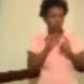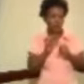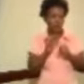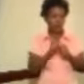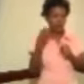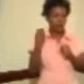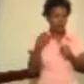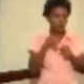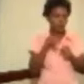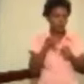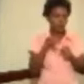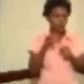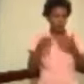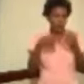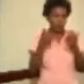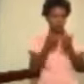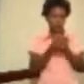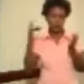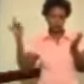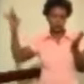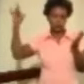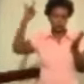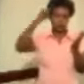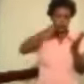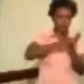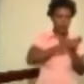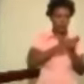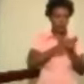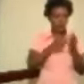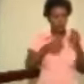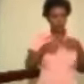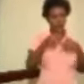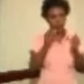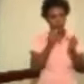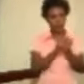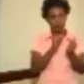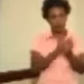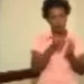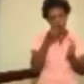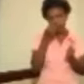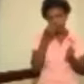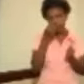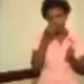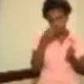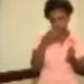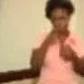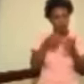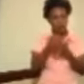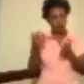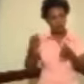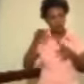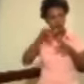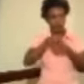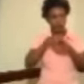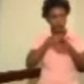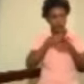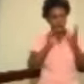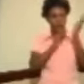gagnait exportation vers Haïti qui augmentait de 35%. Autrement dit, ce qui fait d'Haïti actuellement le premier